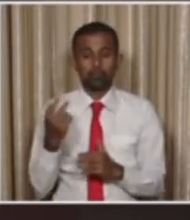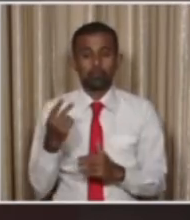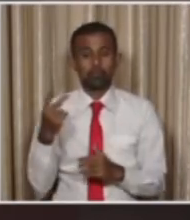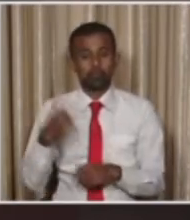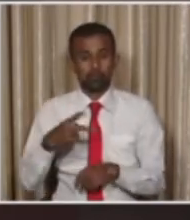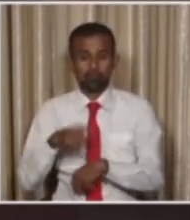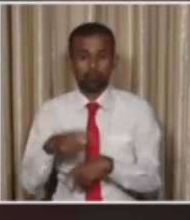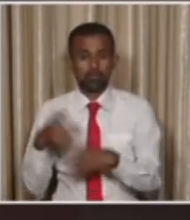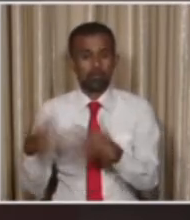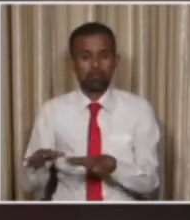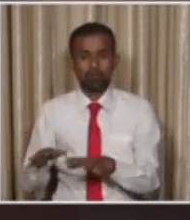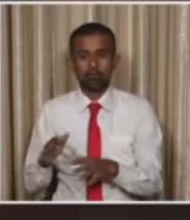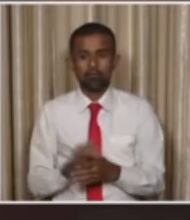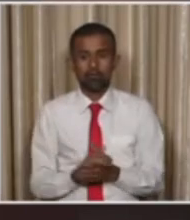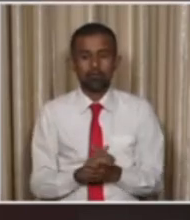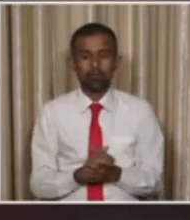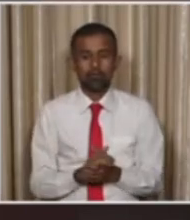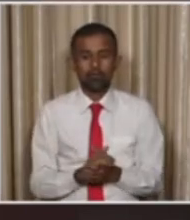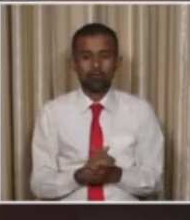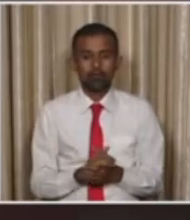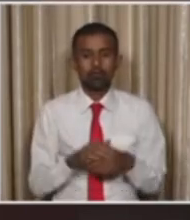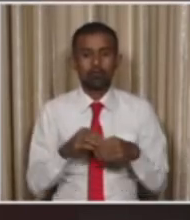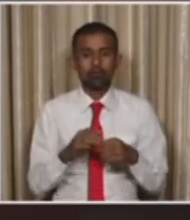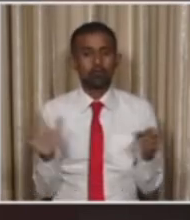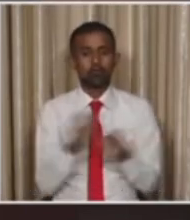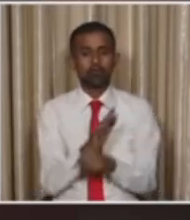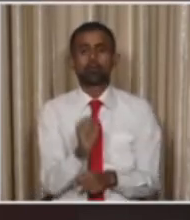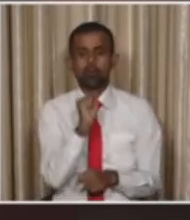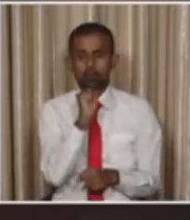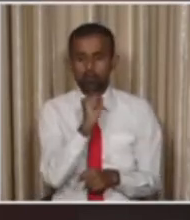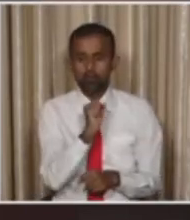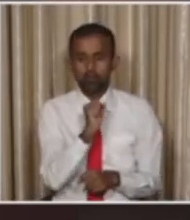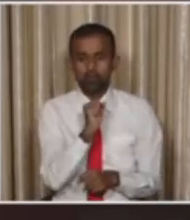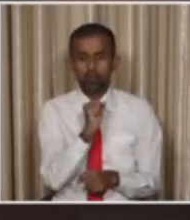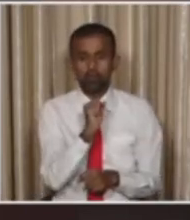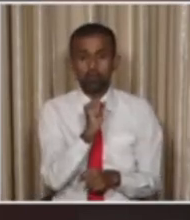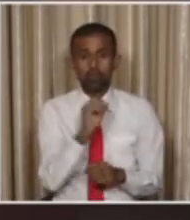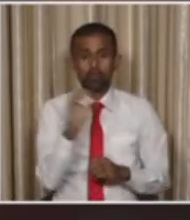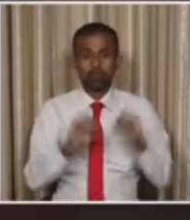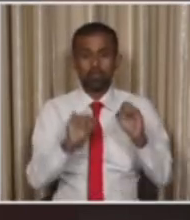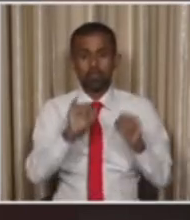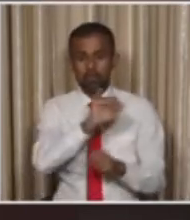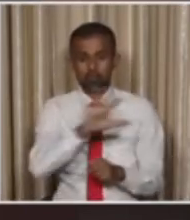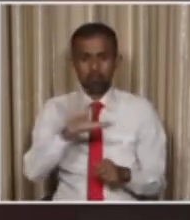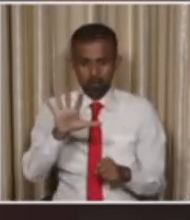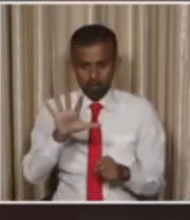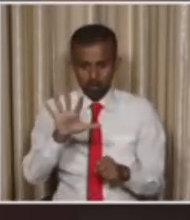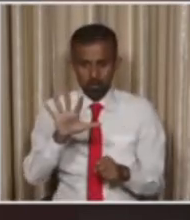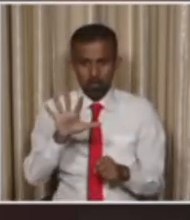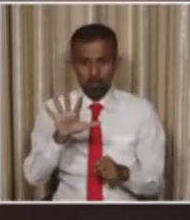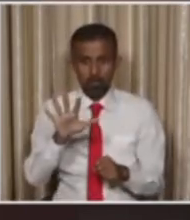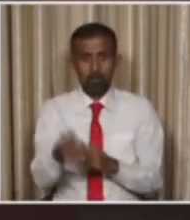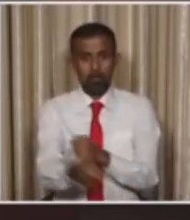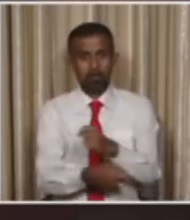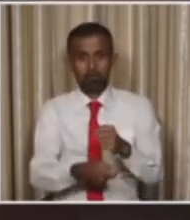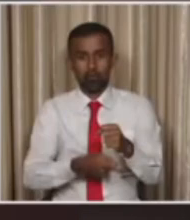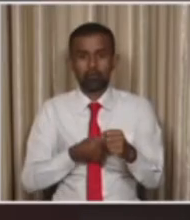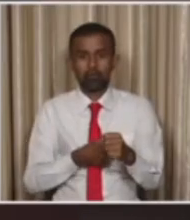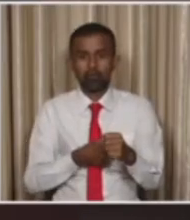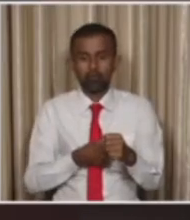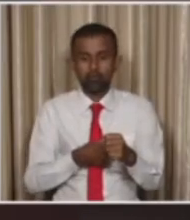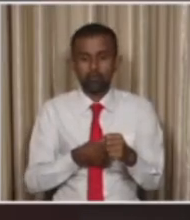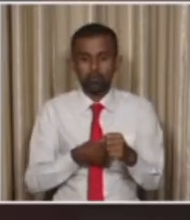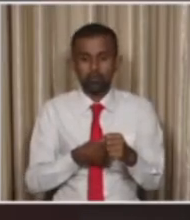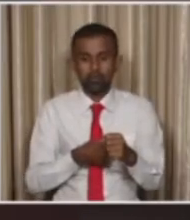වුණා. කොහොමද කොහෙම මේ මිනිහා ස්වයං පෝෂණය කරේ? එතකොට මහකන්නෙන් තමයි 65% මේ අස්වැන්න එන්නේ. එතකොට